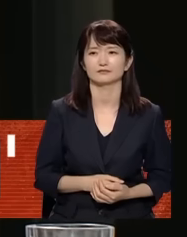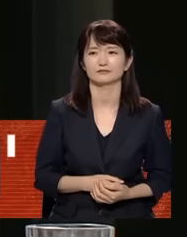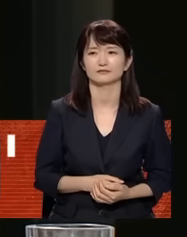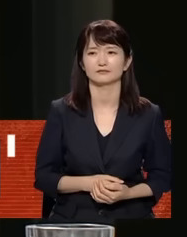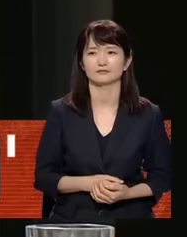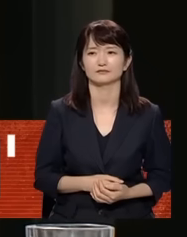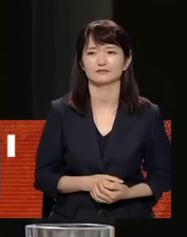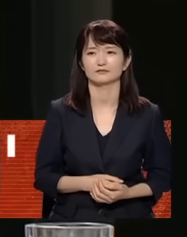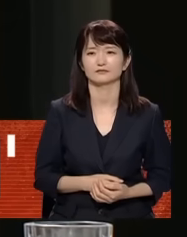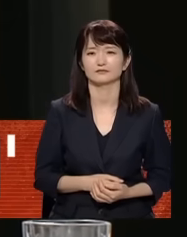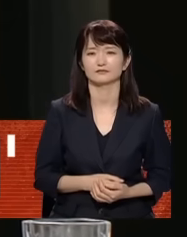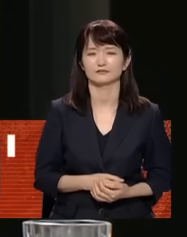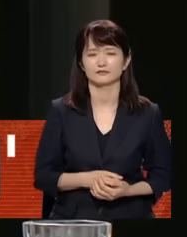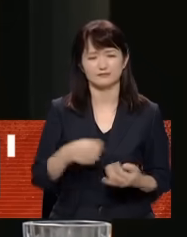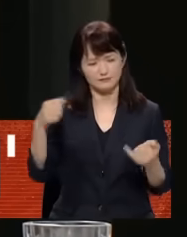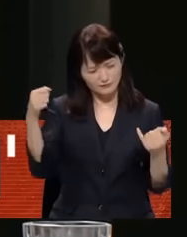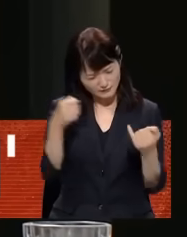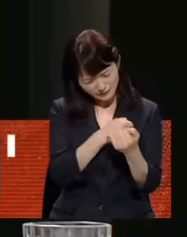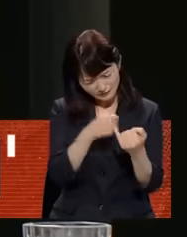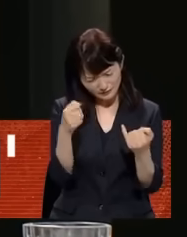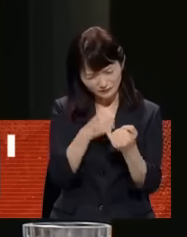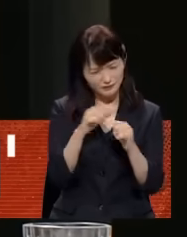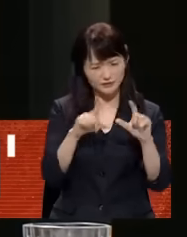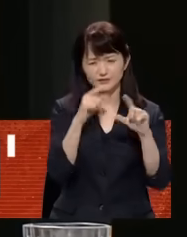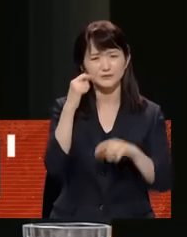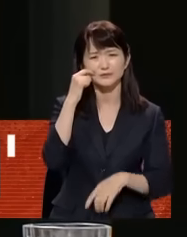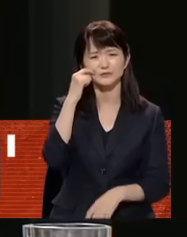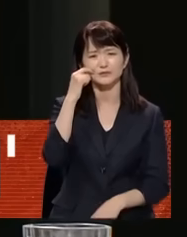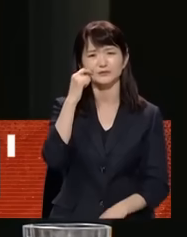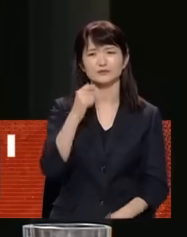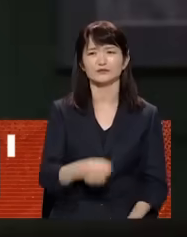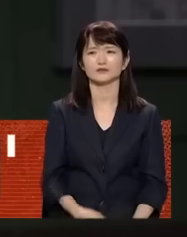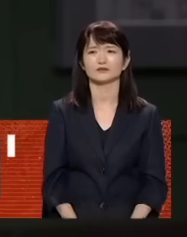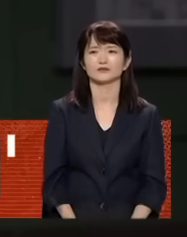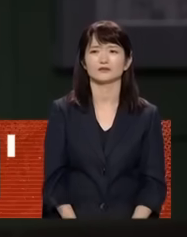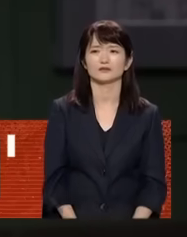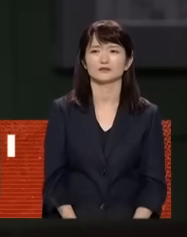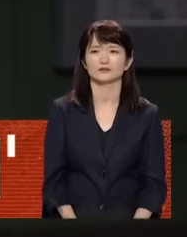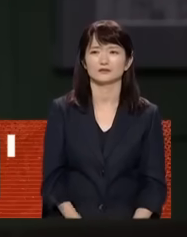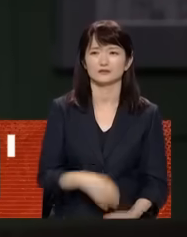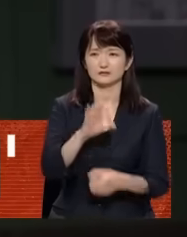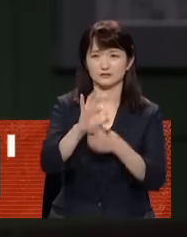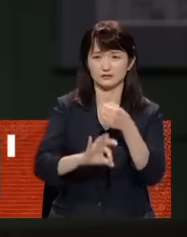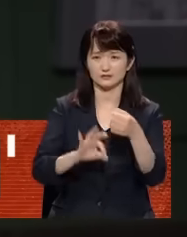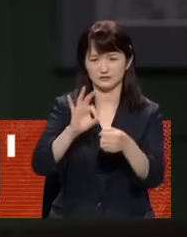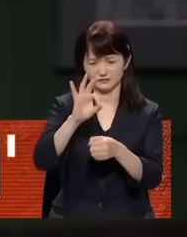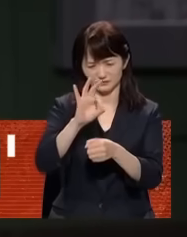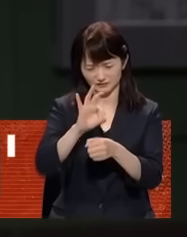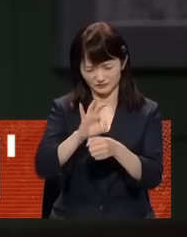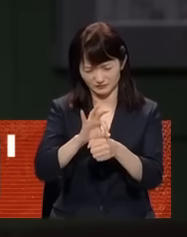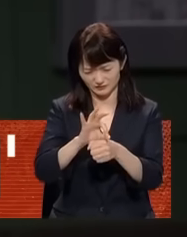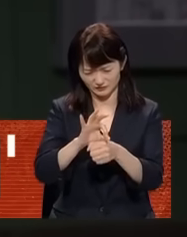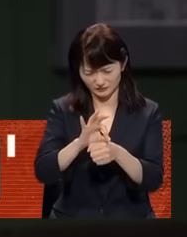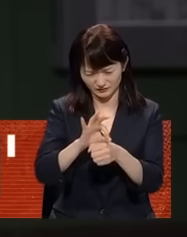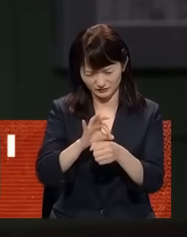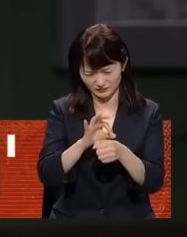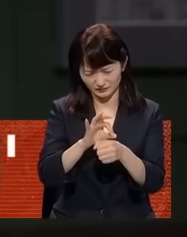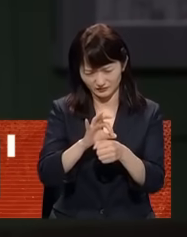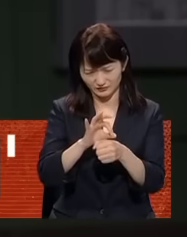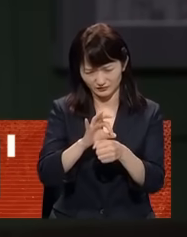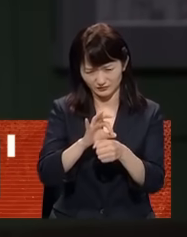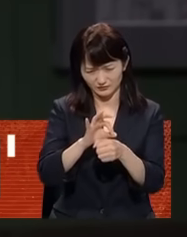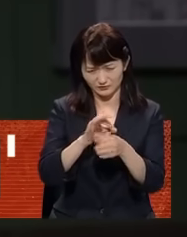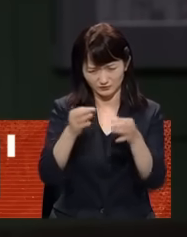언제까지 이렇게 살 순 없잖아요 그러니까 또 제보를 하셨겠죠 그래도 10년을 넘게 당하고만 사셨습니다 근데 10년이 넘었을 때